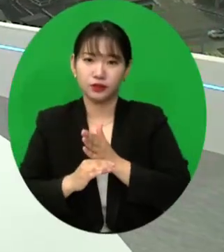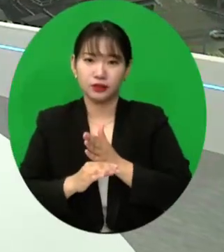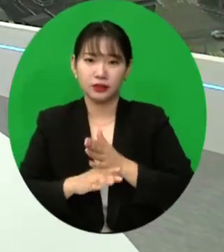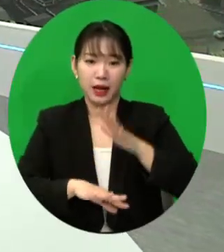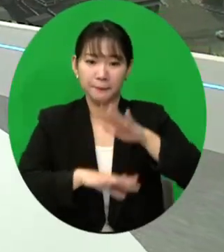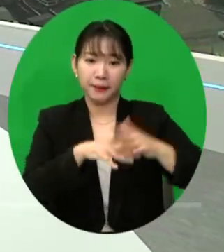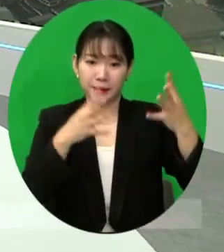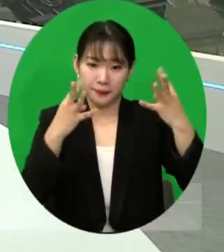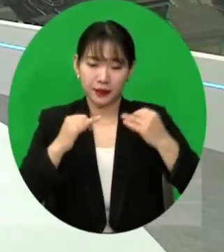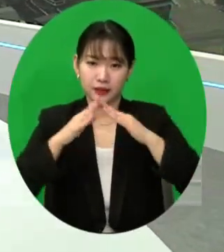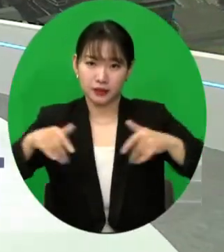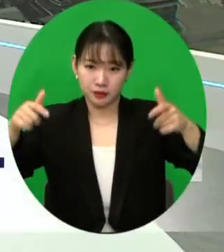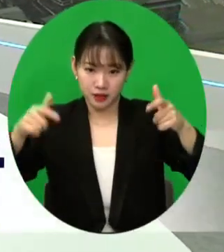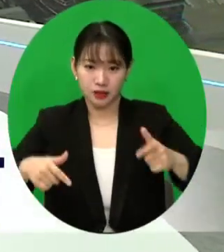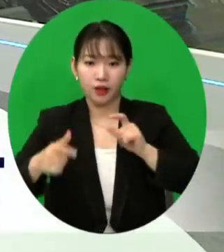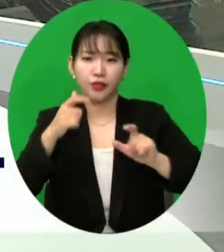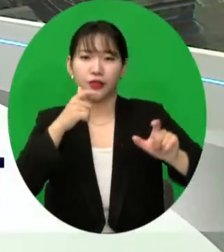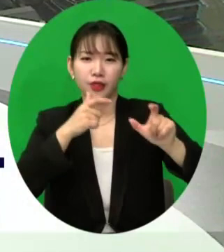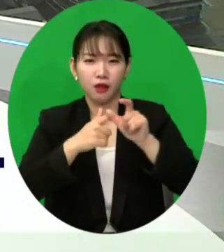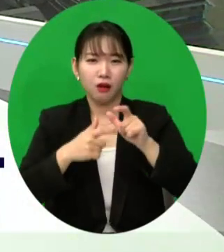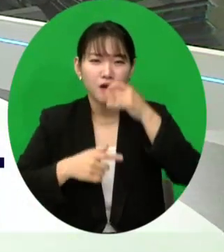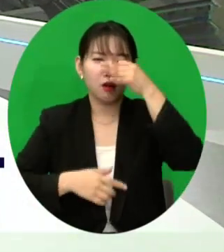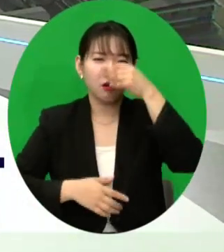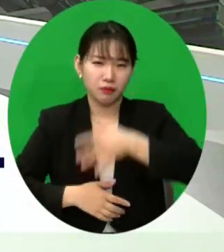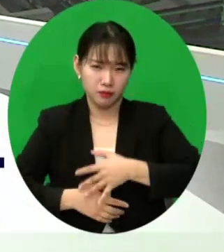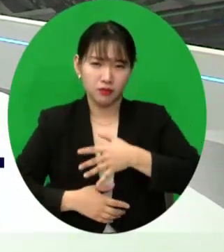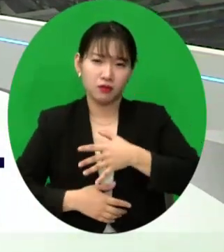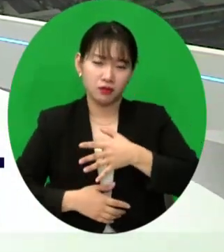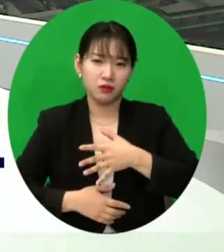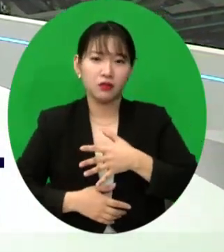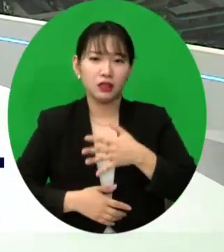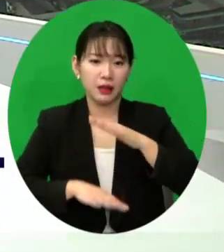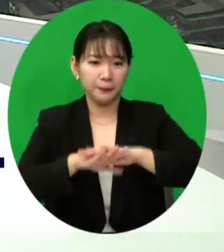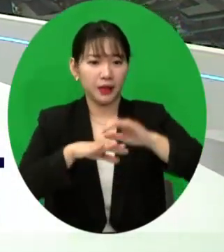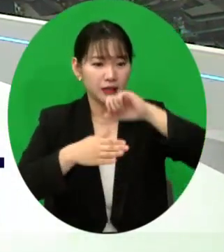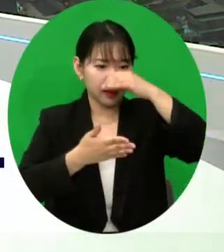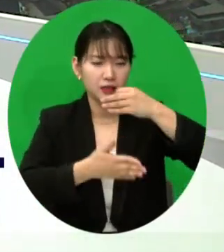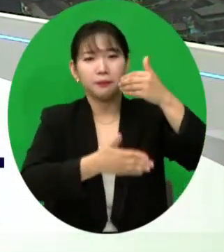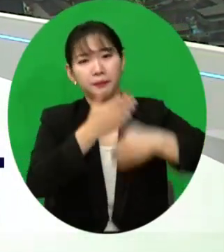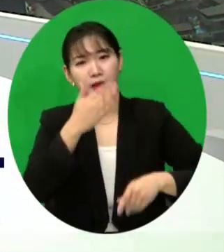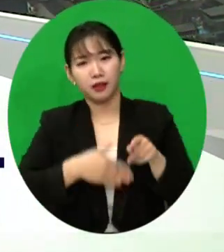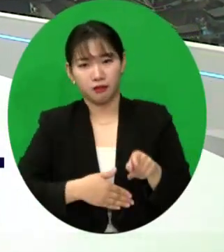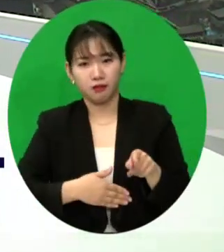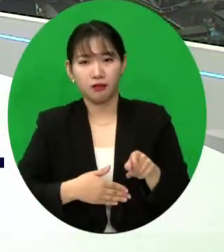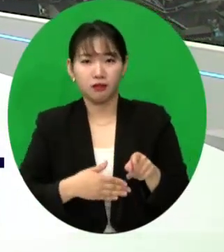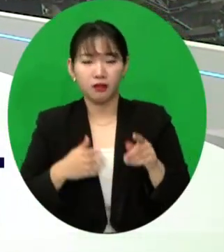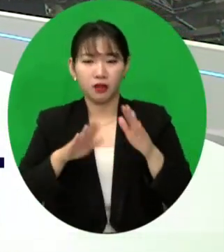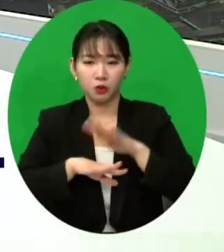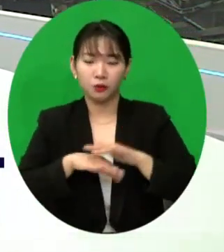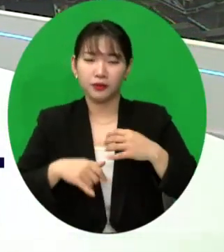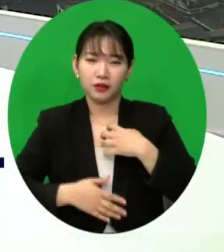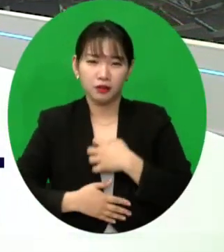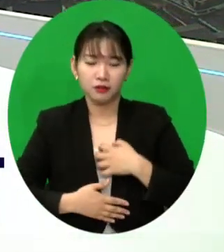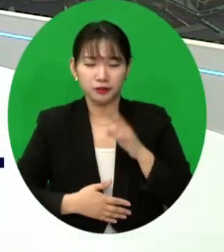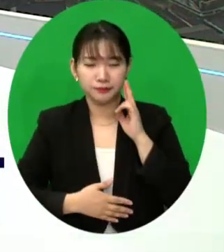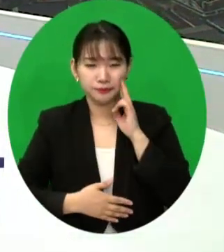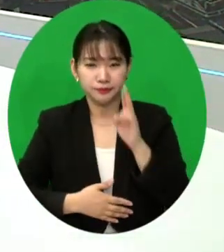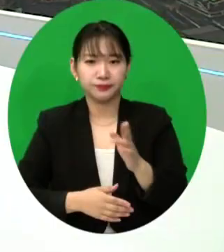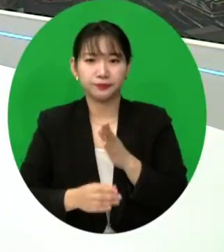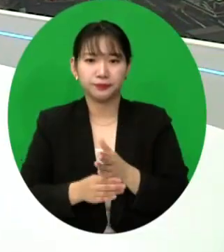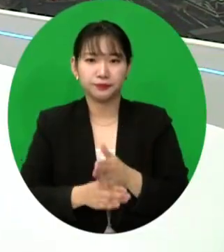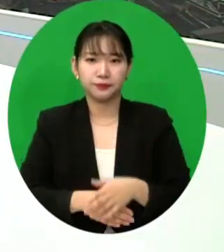농도 전남에 더욱 치명적일 수밖에 없는 농업 예산 삭감. 농민들의 걱정은 커지고